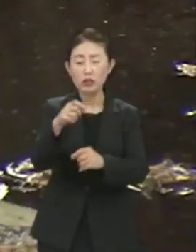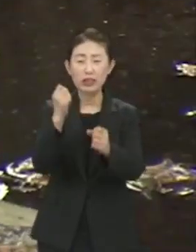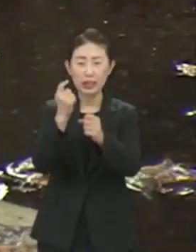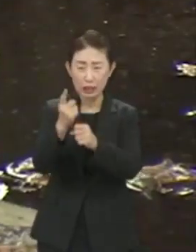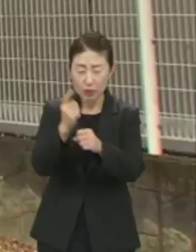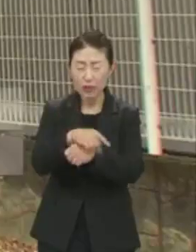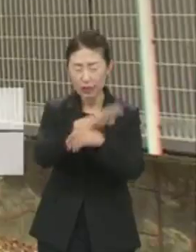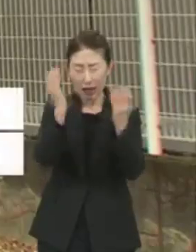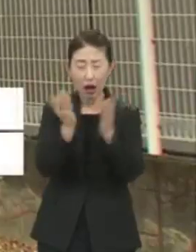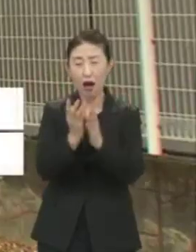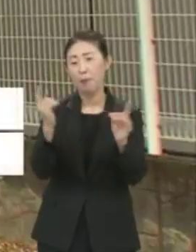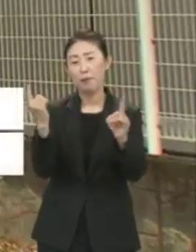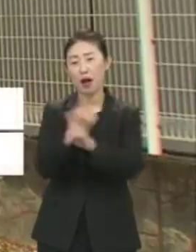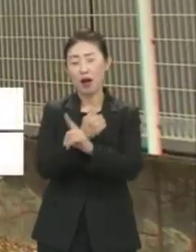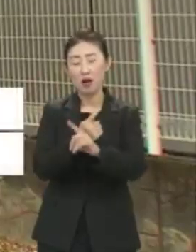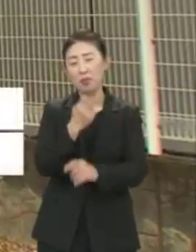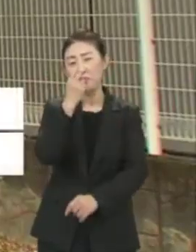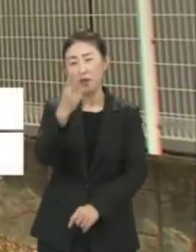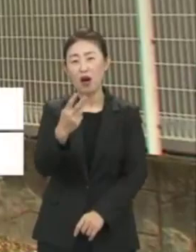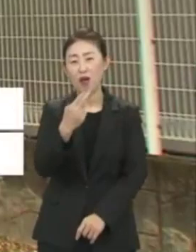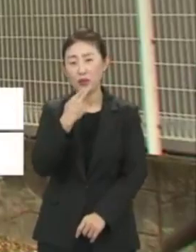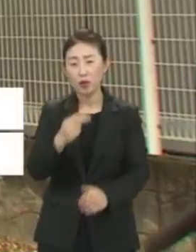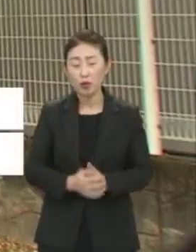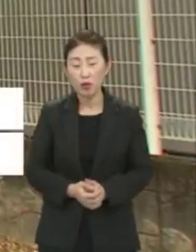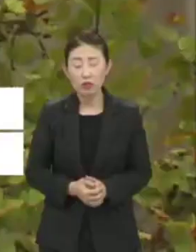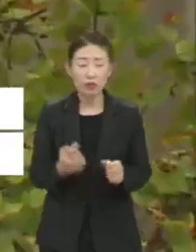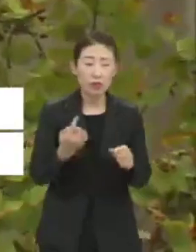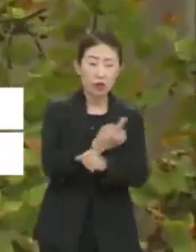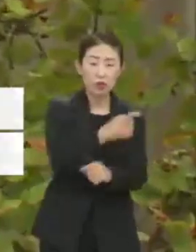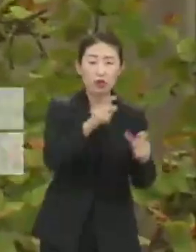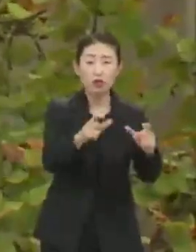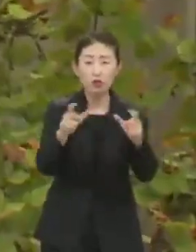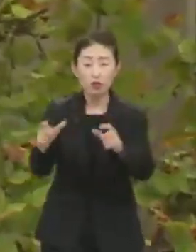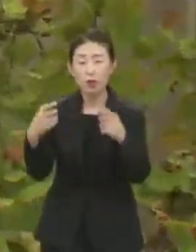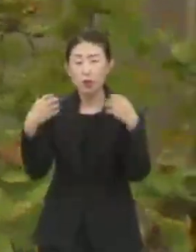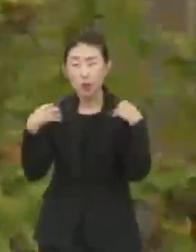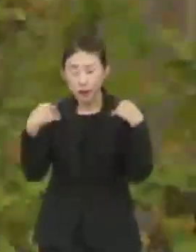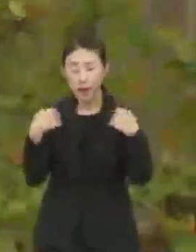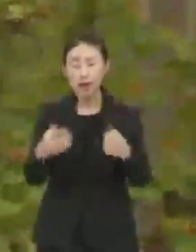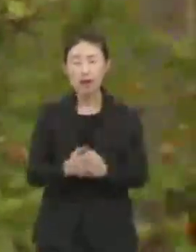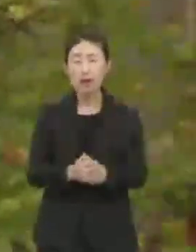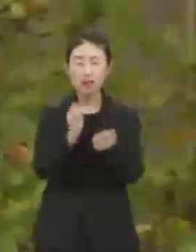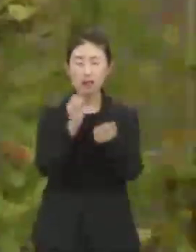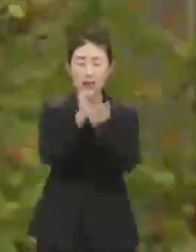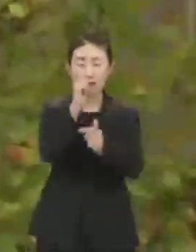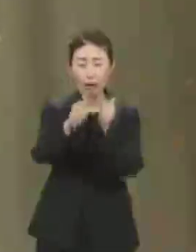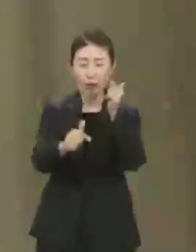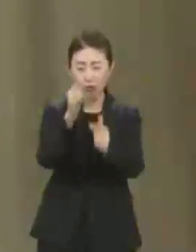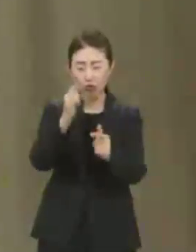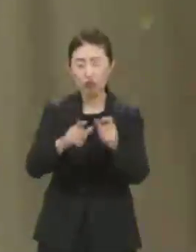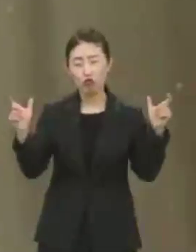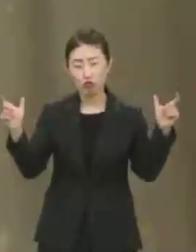줄인 상황. 나머지 구들도 매년 조금씩 교체해 가을철 은행 열매 악취와의 전쟁을